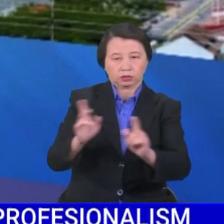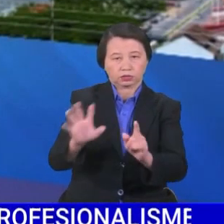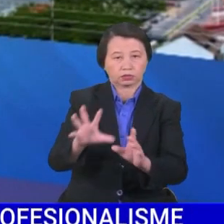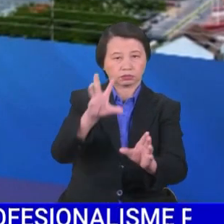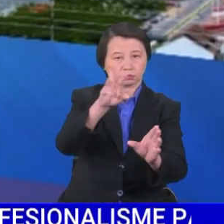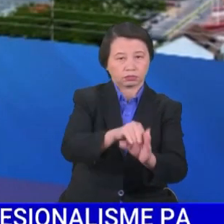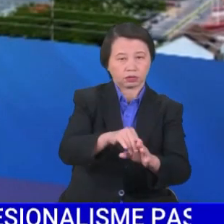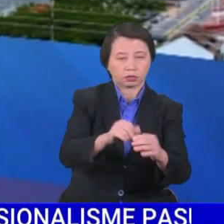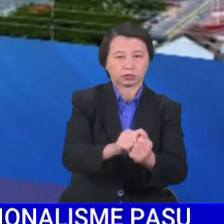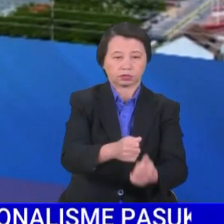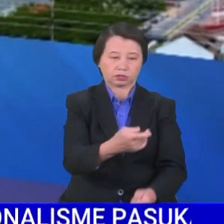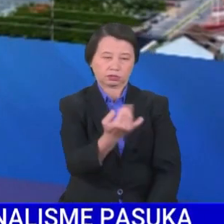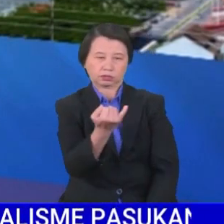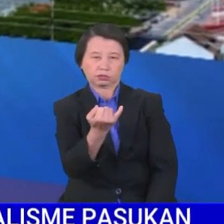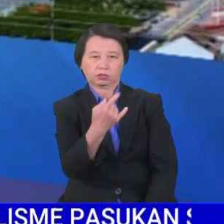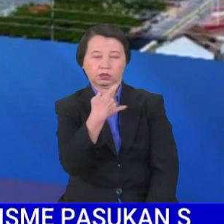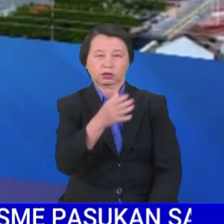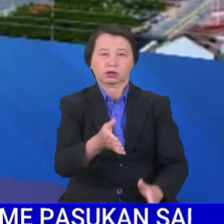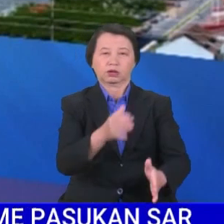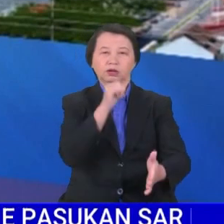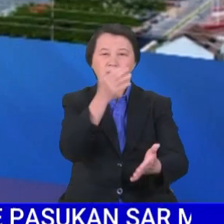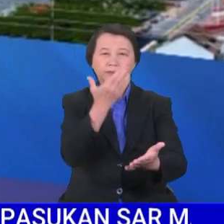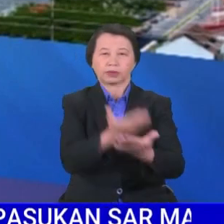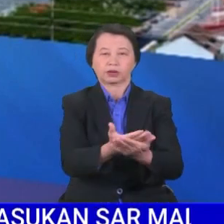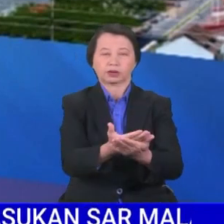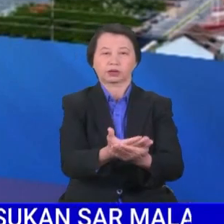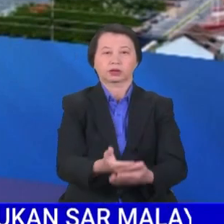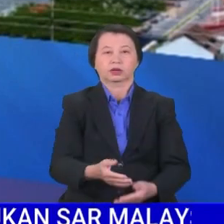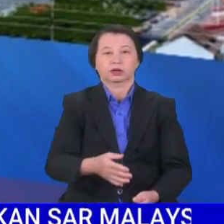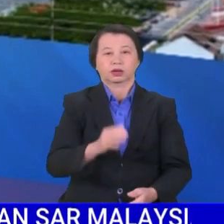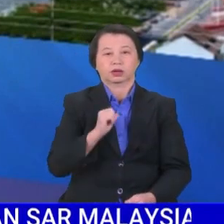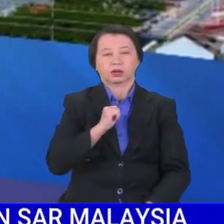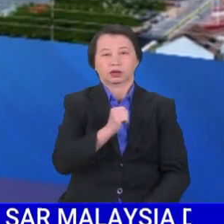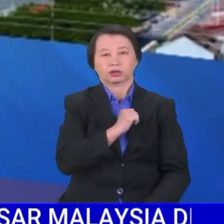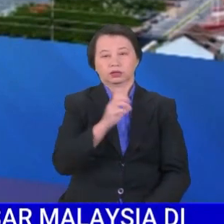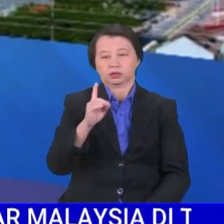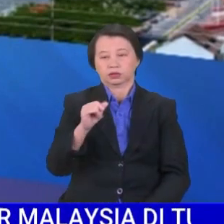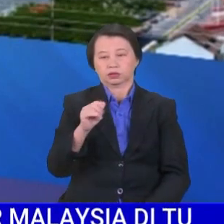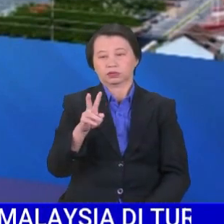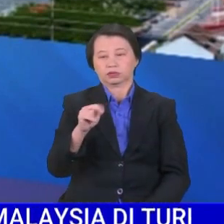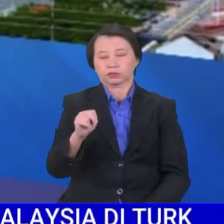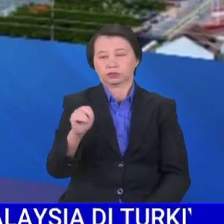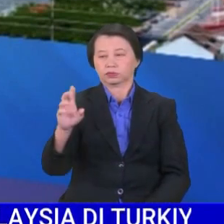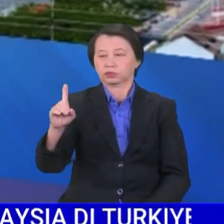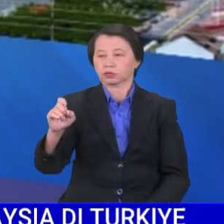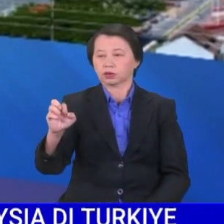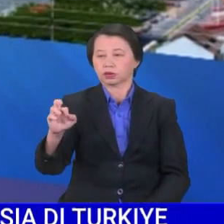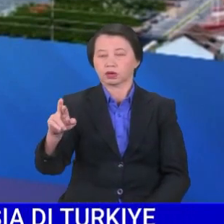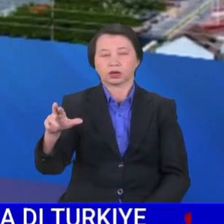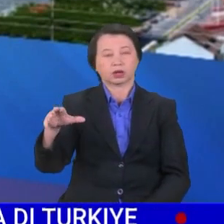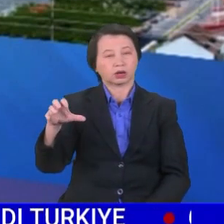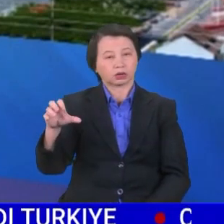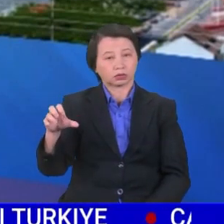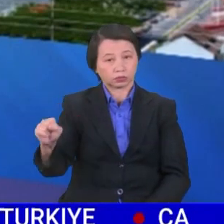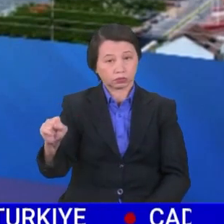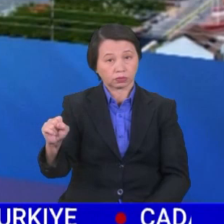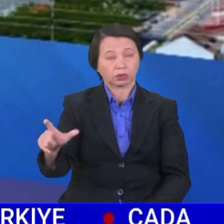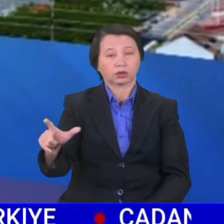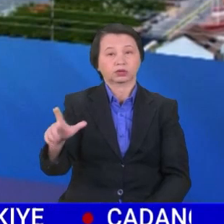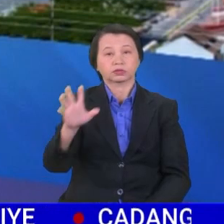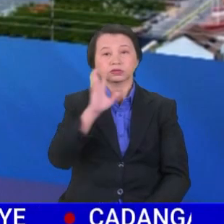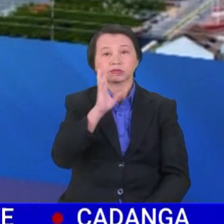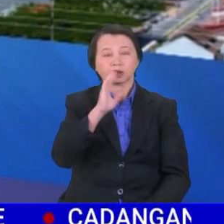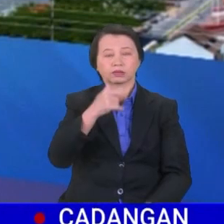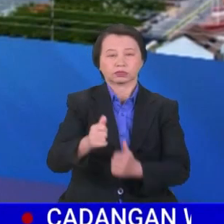terlibat dengan perkara serta gejala yang tidak sehat menurut ahli dewan undangan Negeri Adun Daro Syafii Ahmad langkah ini penting